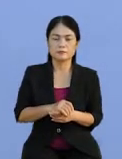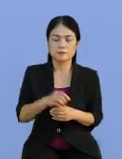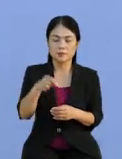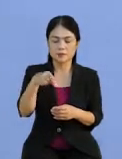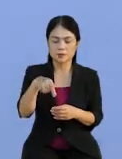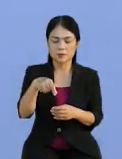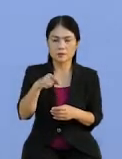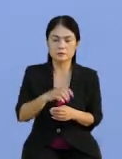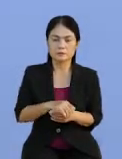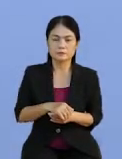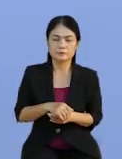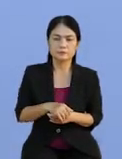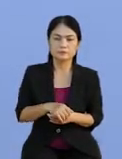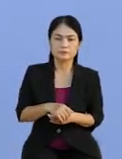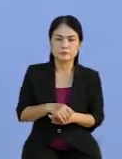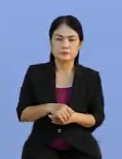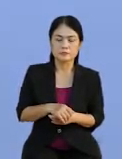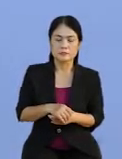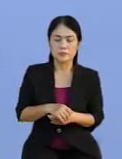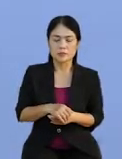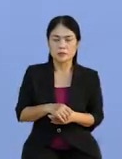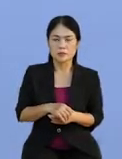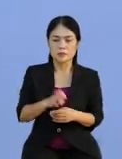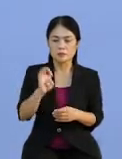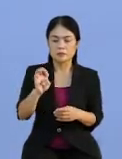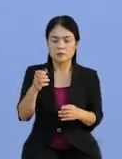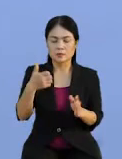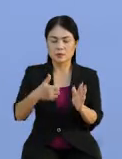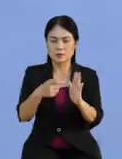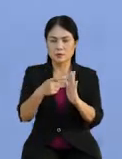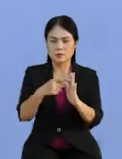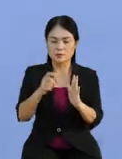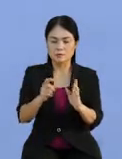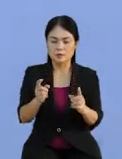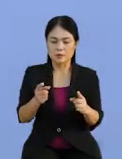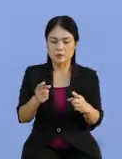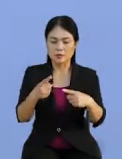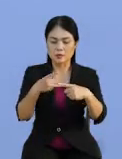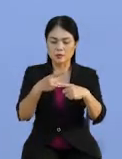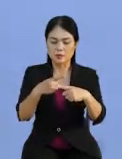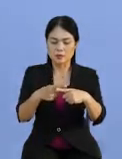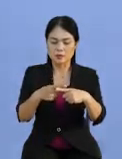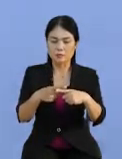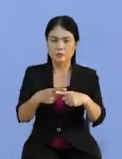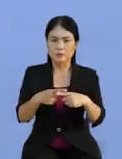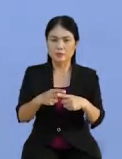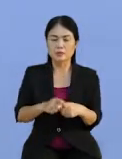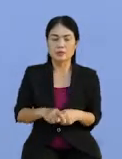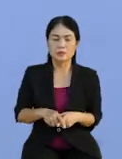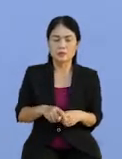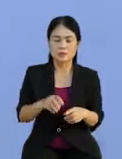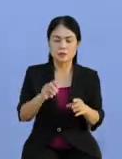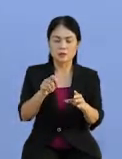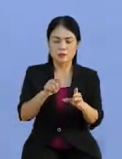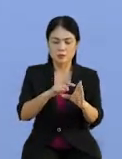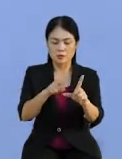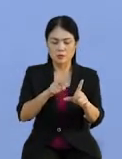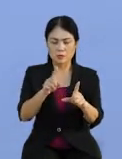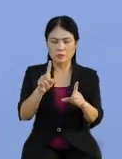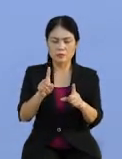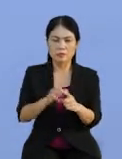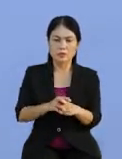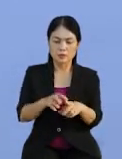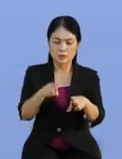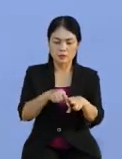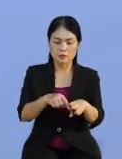chẳng dương bán nè thân nụ bí đẹp ra sọp khía nè nóng mồm mùi nè bà đứa chứ nè dương đám bấy bàn